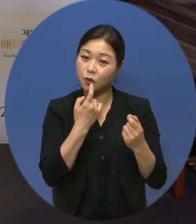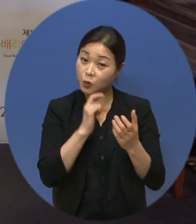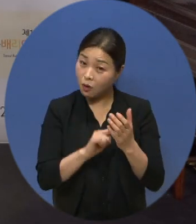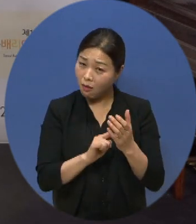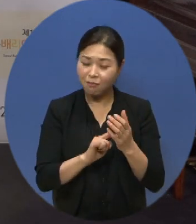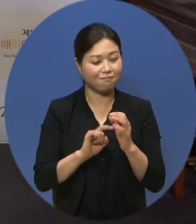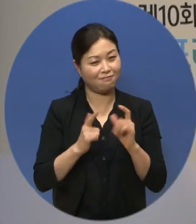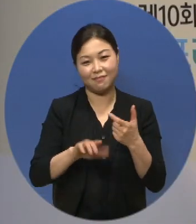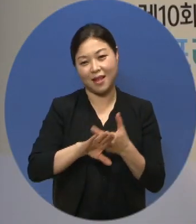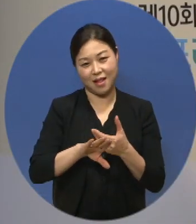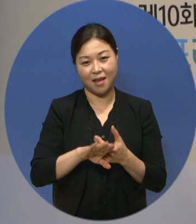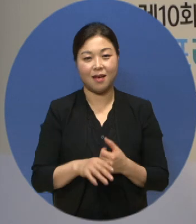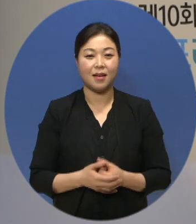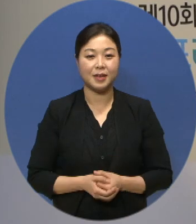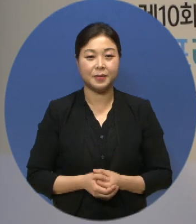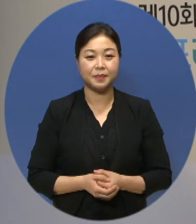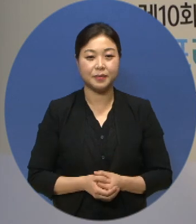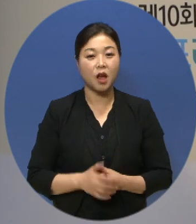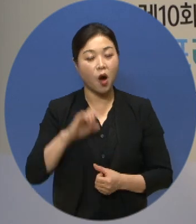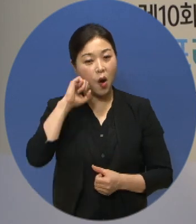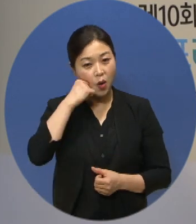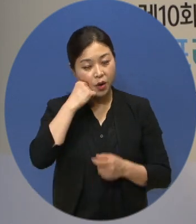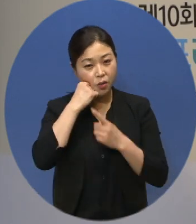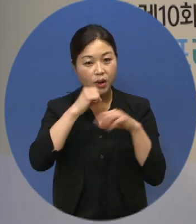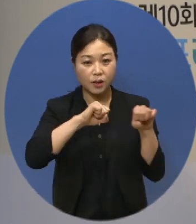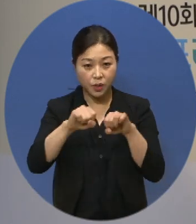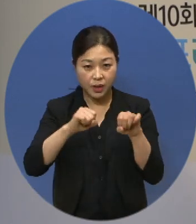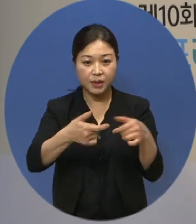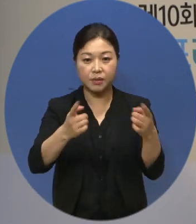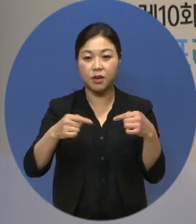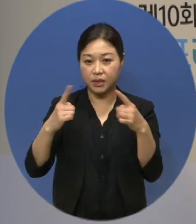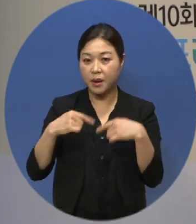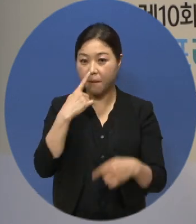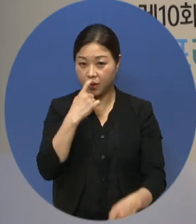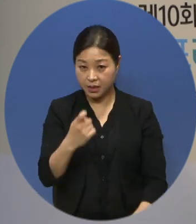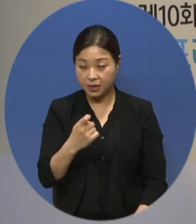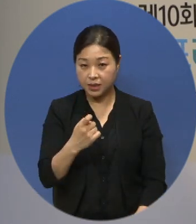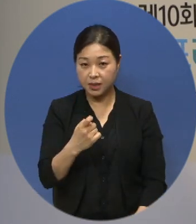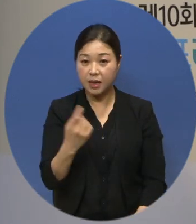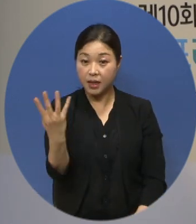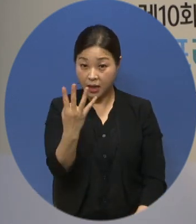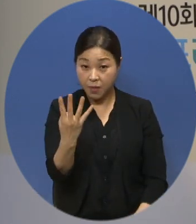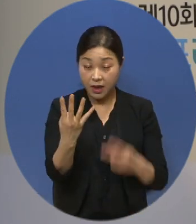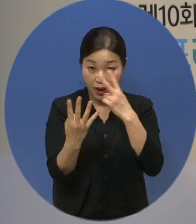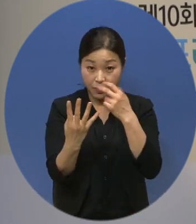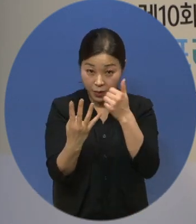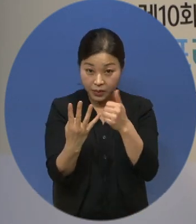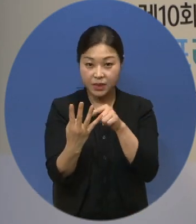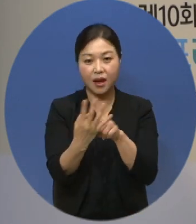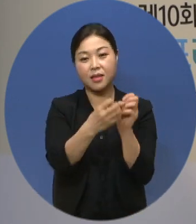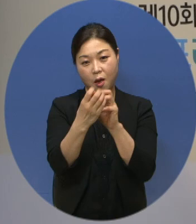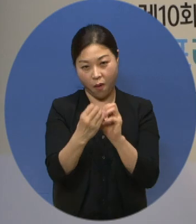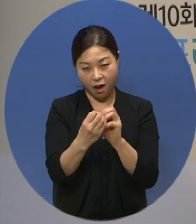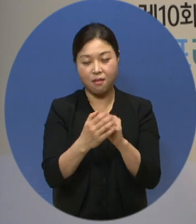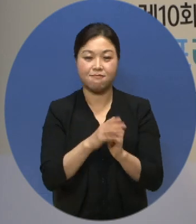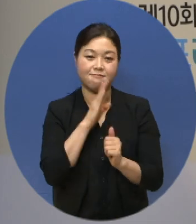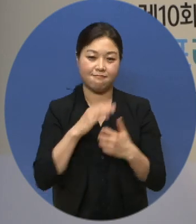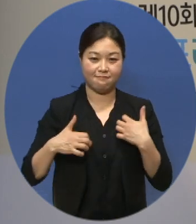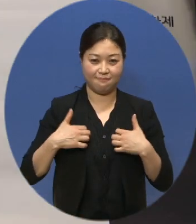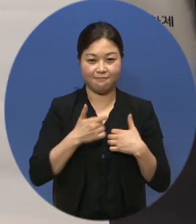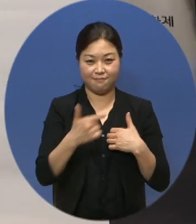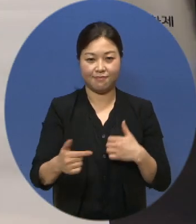아닙니다. 그 어려운 일에 동참하신 멋진 네 분의 감독님과 함께 이야기를 나누게 돼서 너무